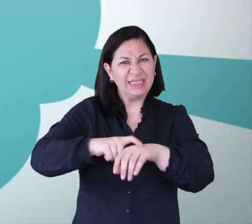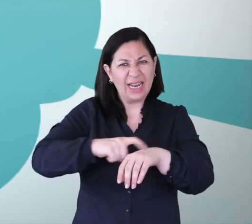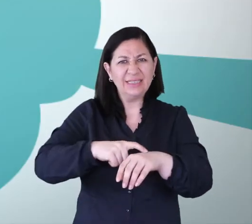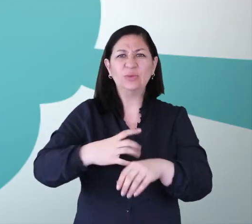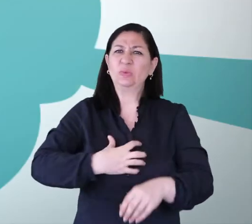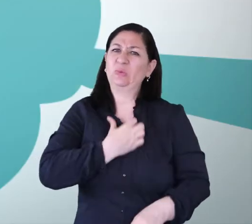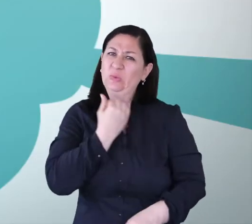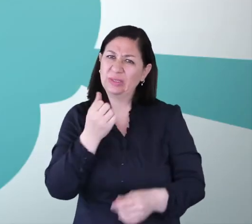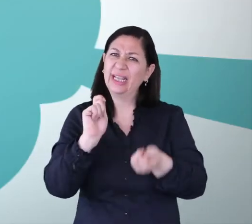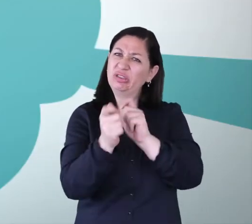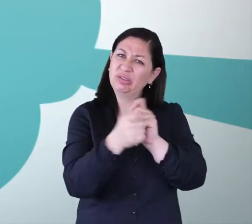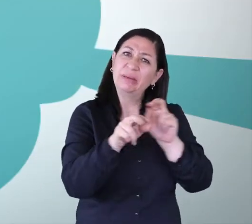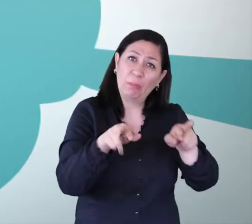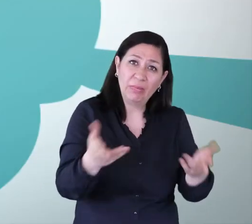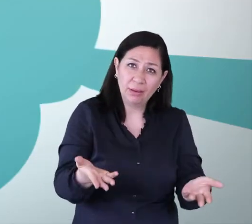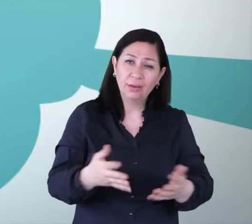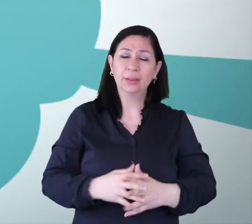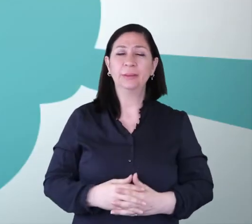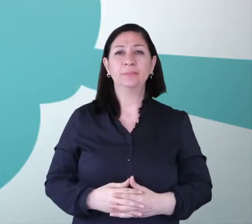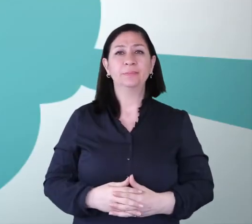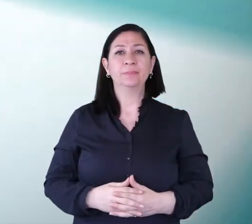stres ve duygusal değişiklikler,